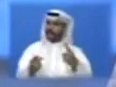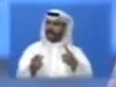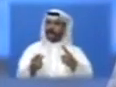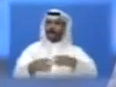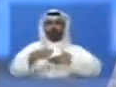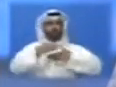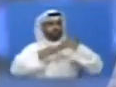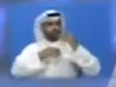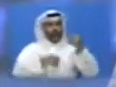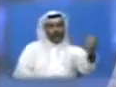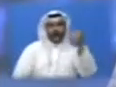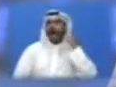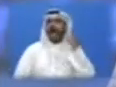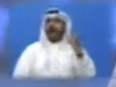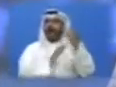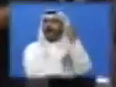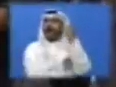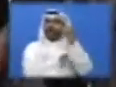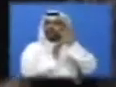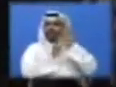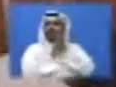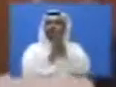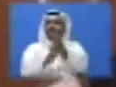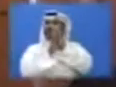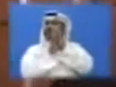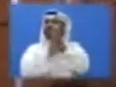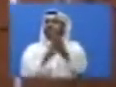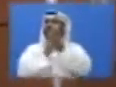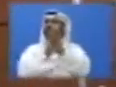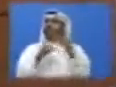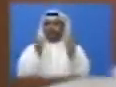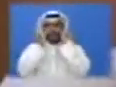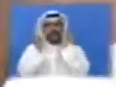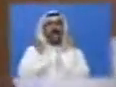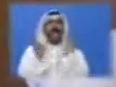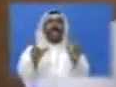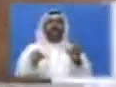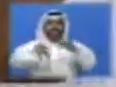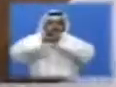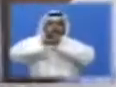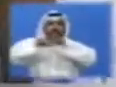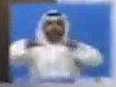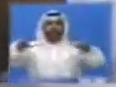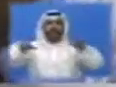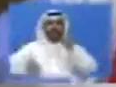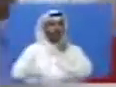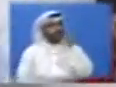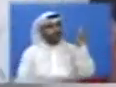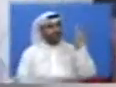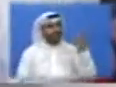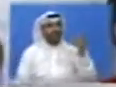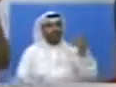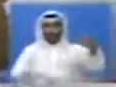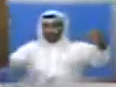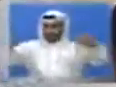الأمثلة على التضحية وإيثار النفس في سبيل ترسيخ الأمن والأمان في البلاد. وقال رئيس